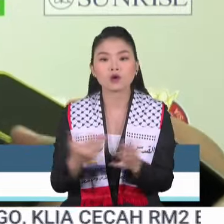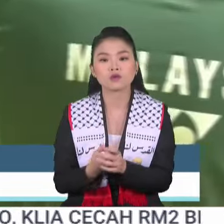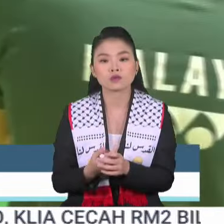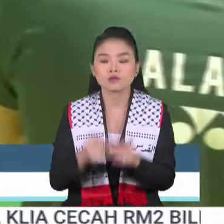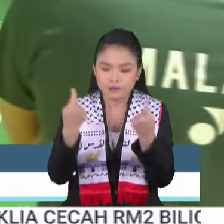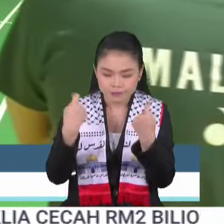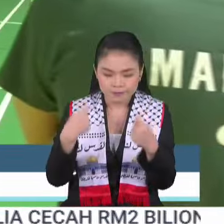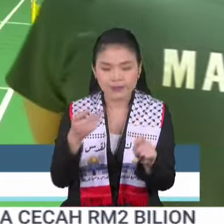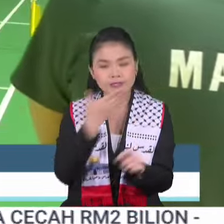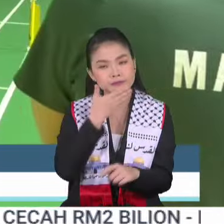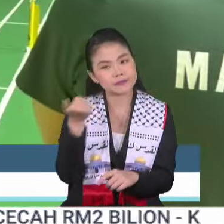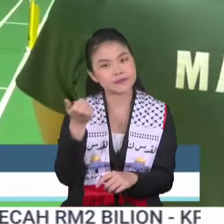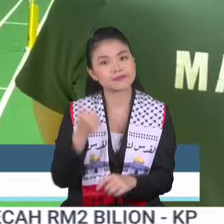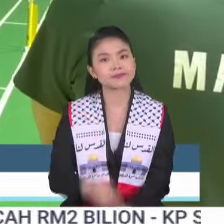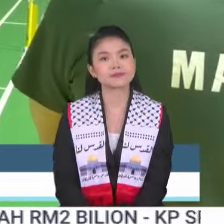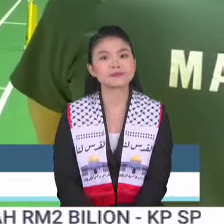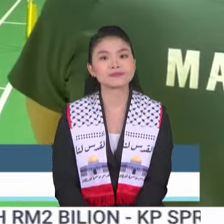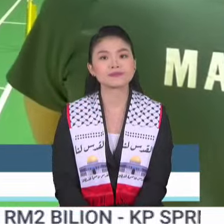lah.